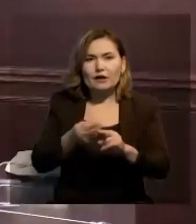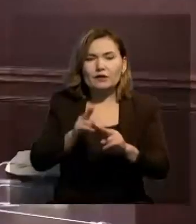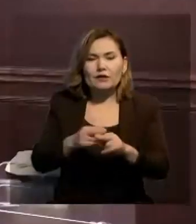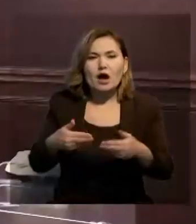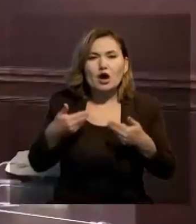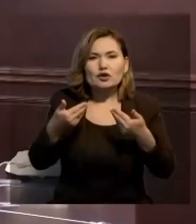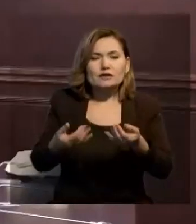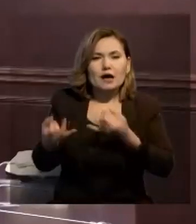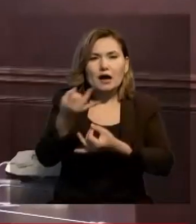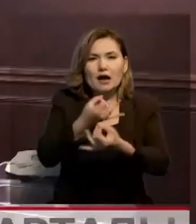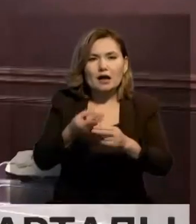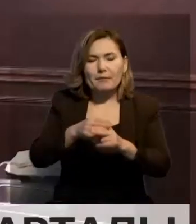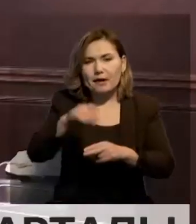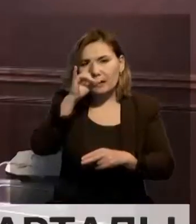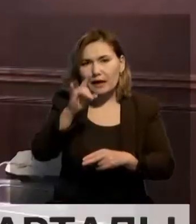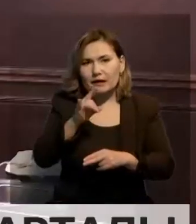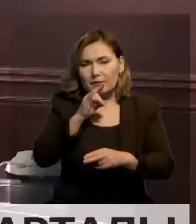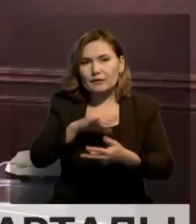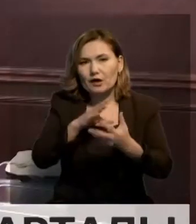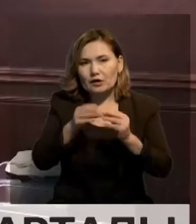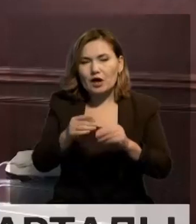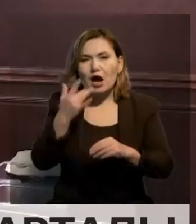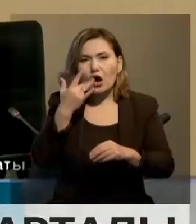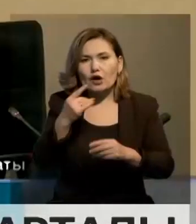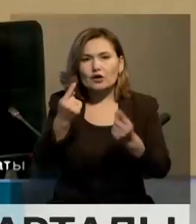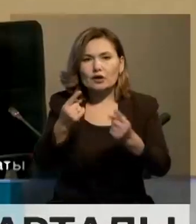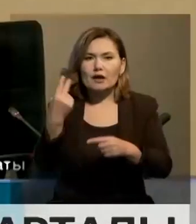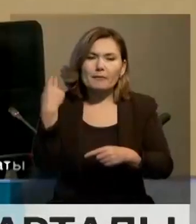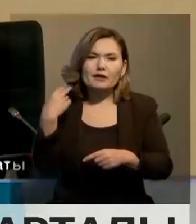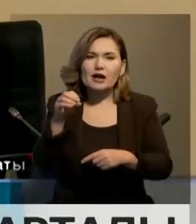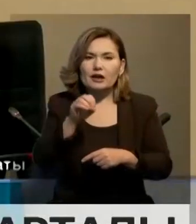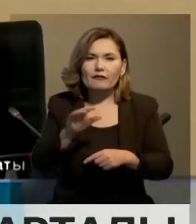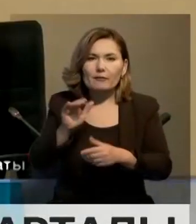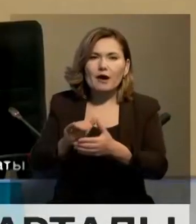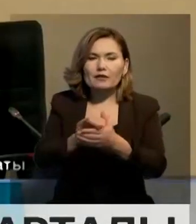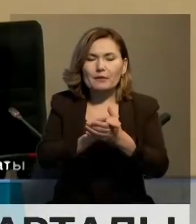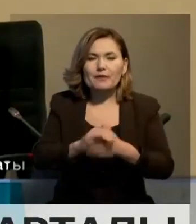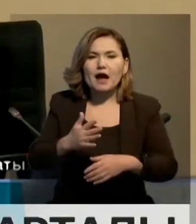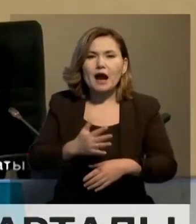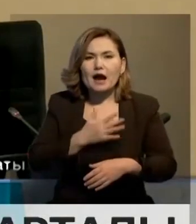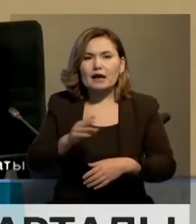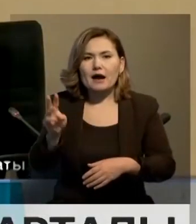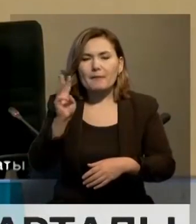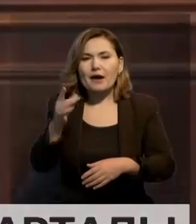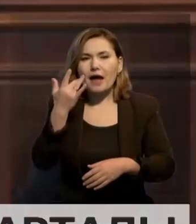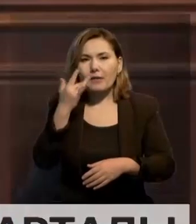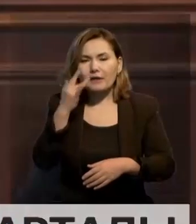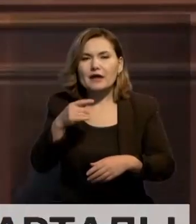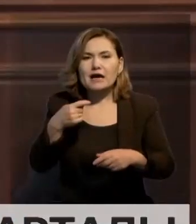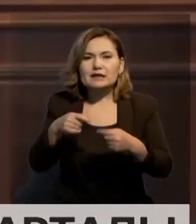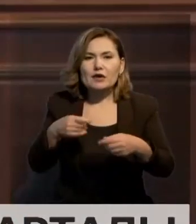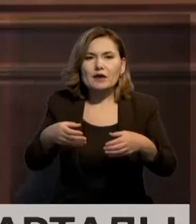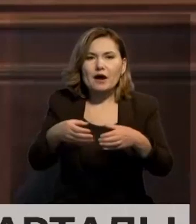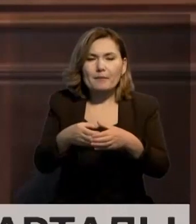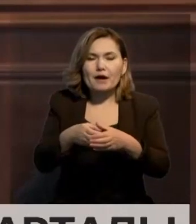бойынша ұсыныстар қаралды. Оған Қазақстанда кіреттелген ақш, Британия, Еуропалық одақ, Канада елшілері мен Америкалық сауда